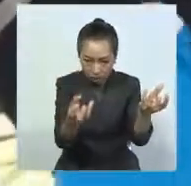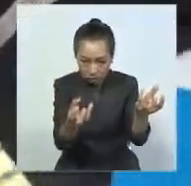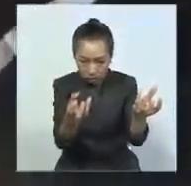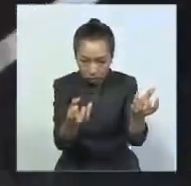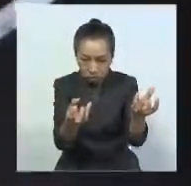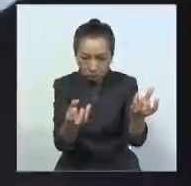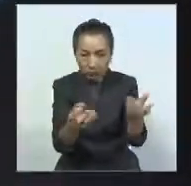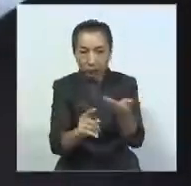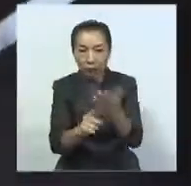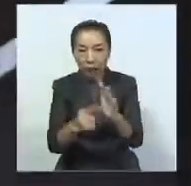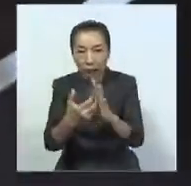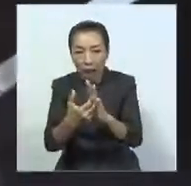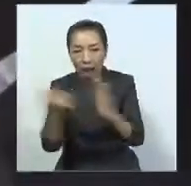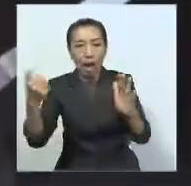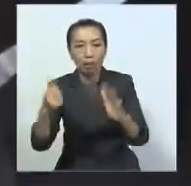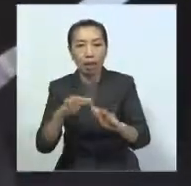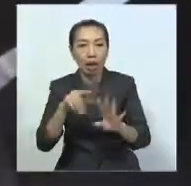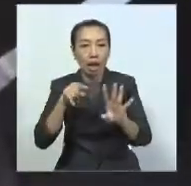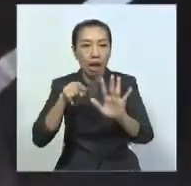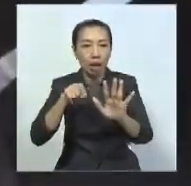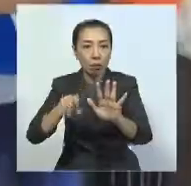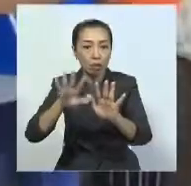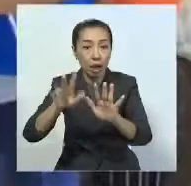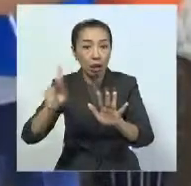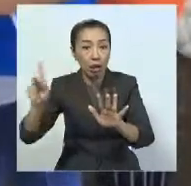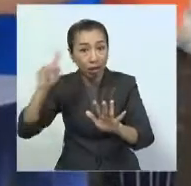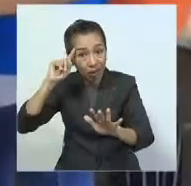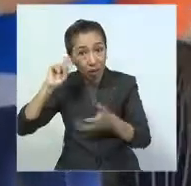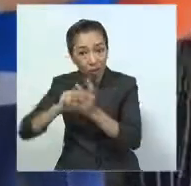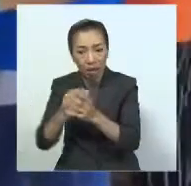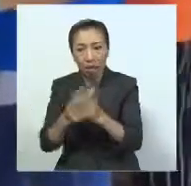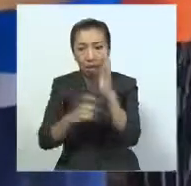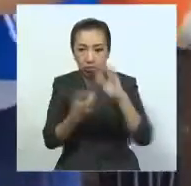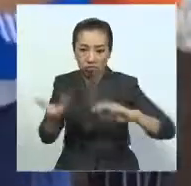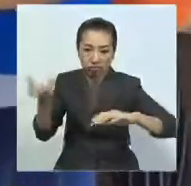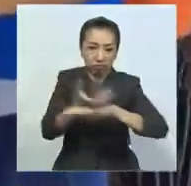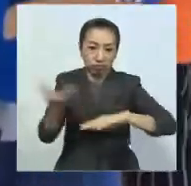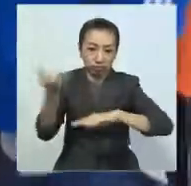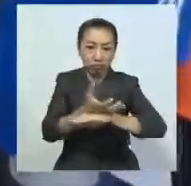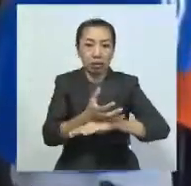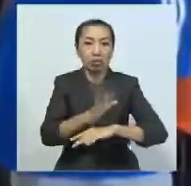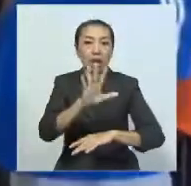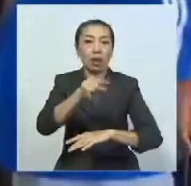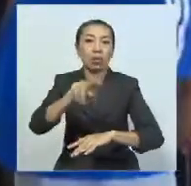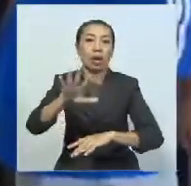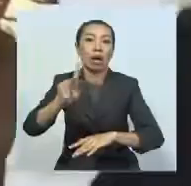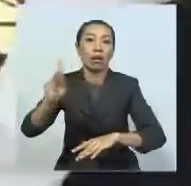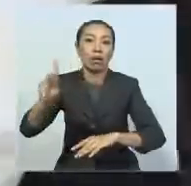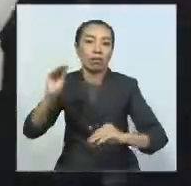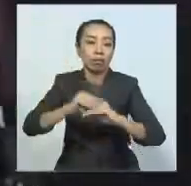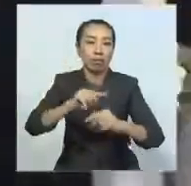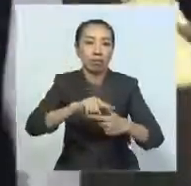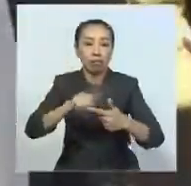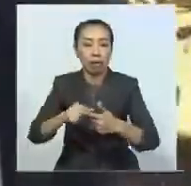ไป 5.5 กิโลกรัมแปลว่าเกษตรกรจะต้องใส่ของใส่ยางตัวเองเพิ่มเข้าไปอีกถึงจะได้น้ำหนักนะคะส่